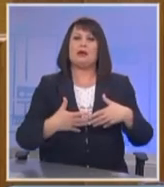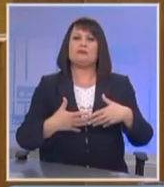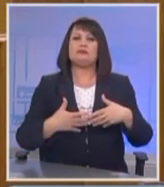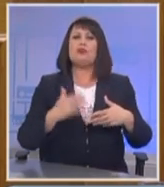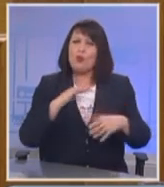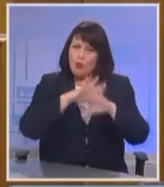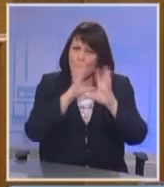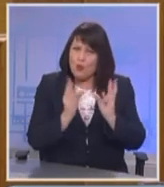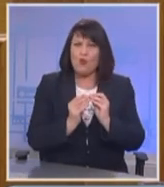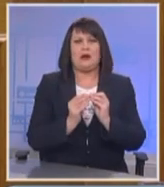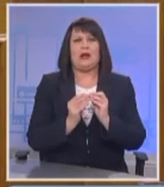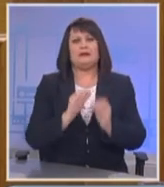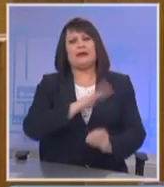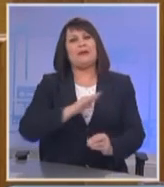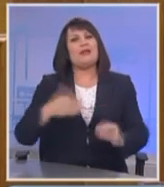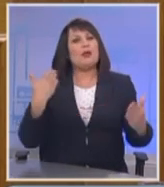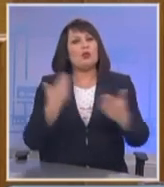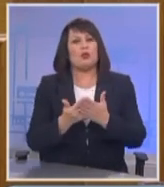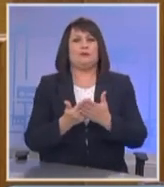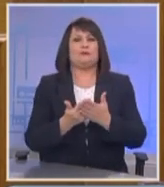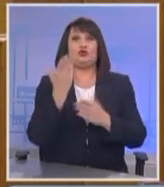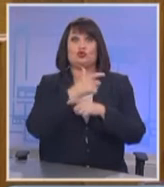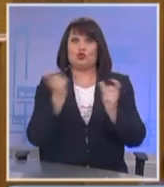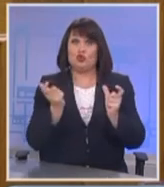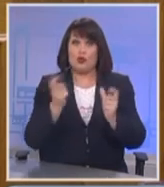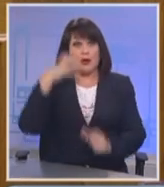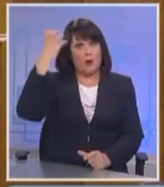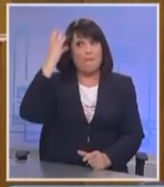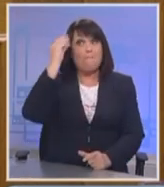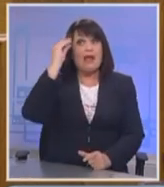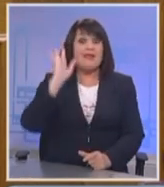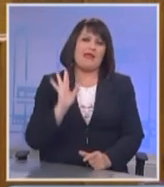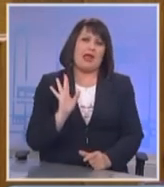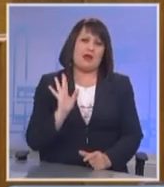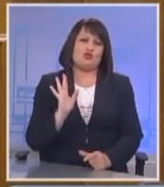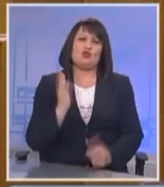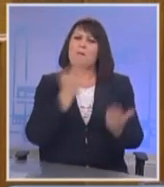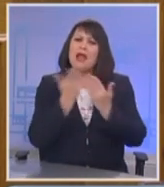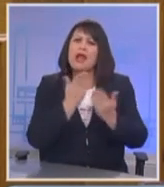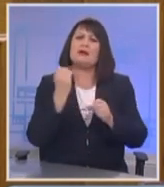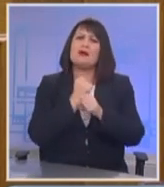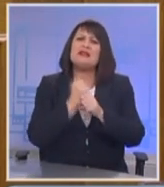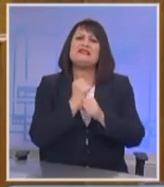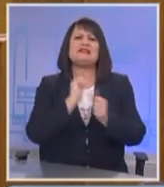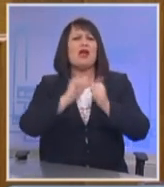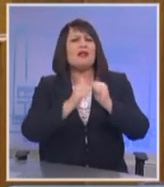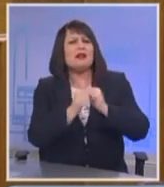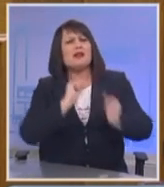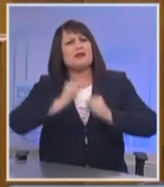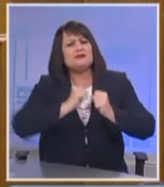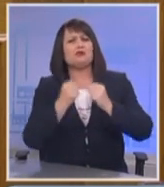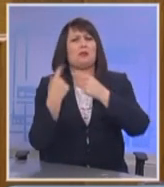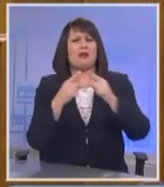ολοκληρώνουν όλα ανεξαίρετα τα παιδιά στο σχολείο το μορφωτικό τους πρόγραμμα, μελέτη, εργασίες, αθλητικές